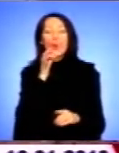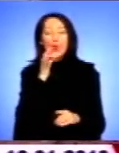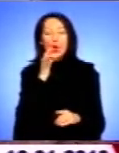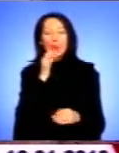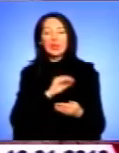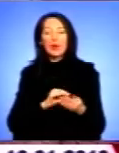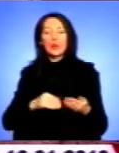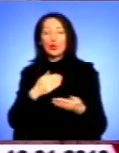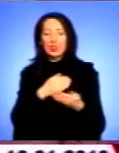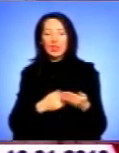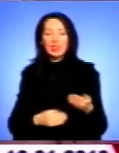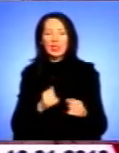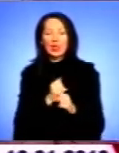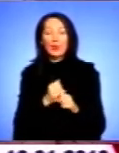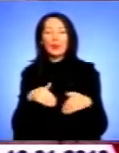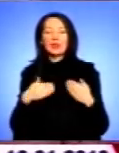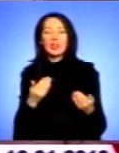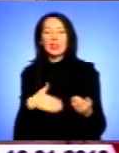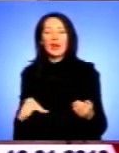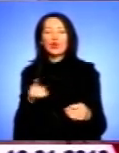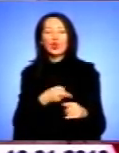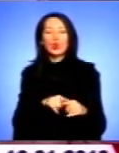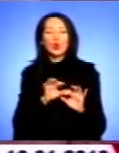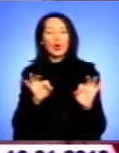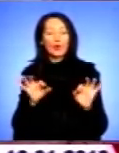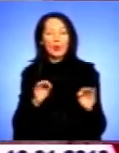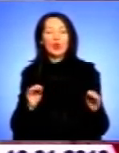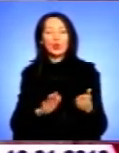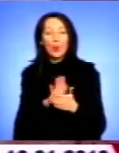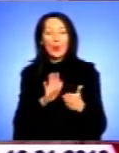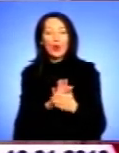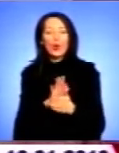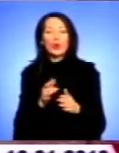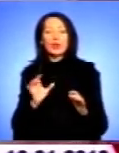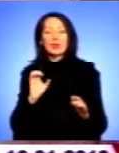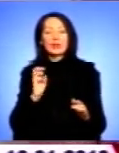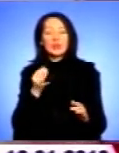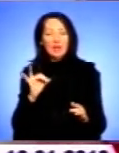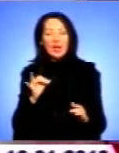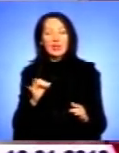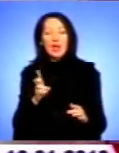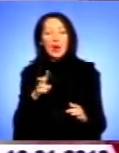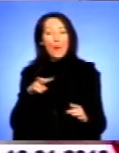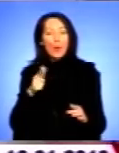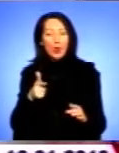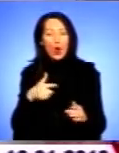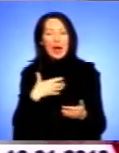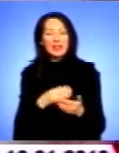статті, роблять презентації. Всю цю інформацію вони публікують на сайтах та блогах своєї країни, для того, щоб